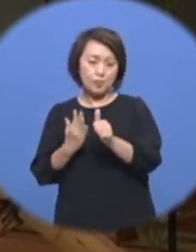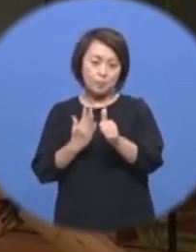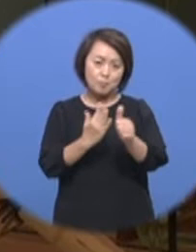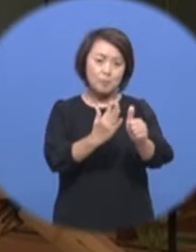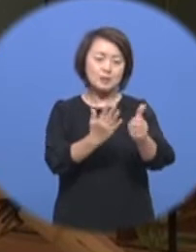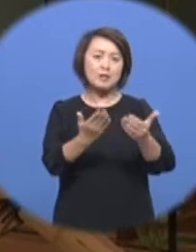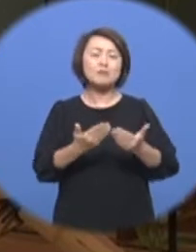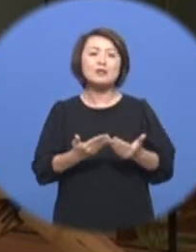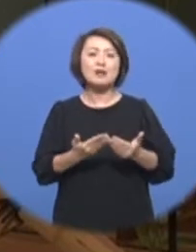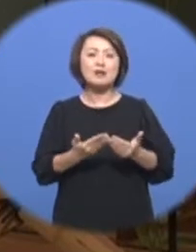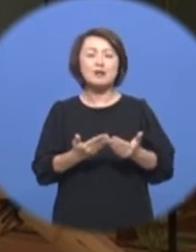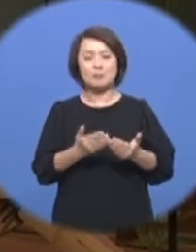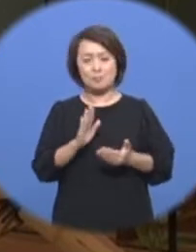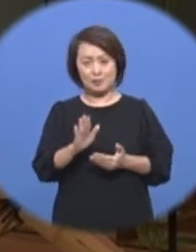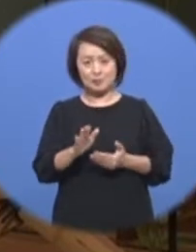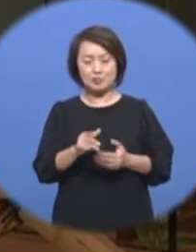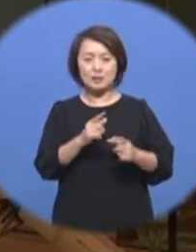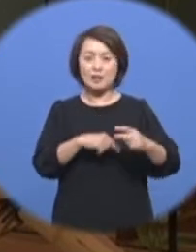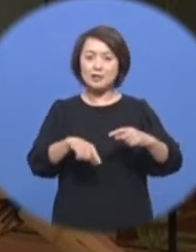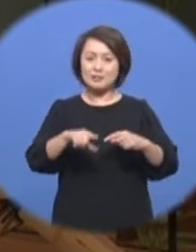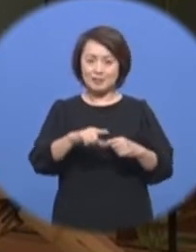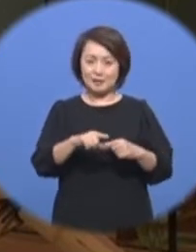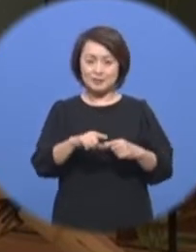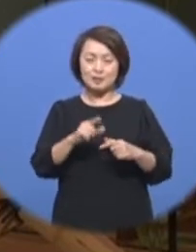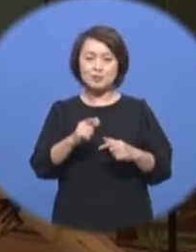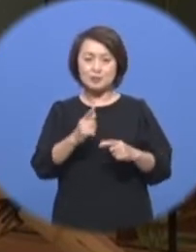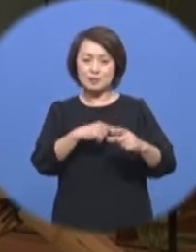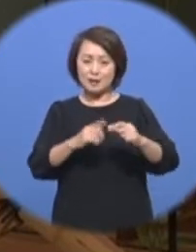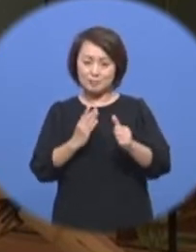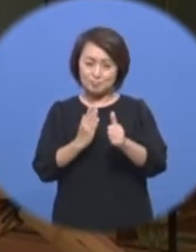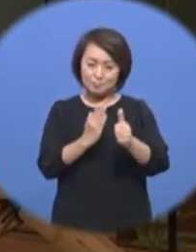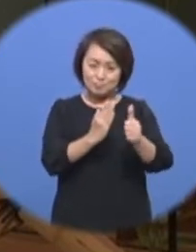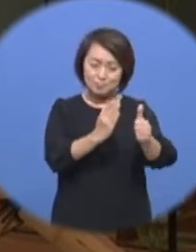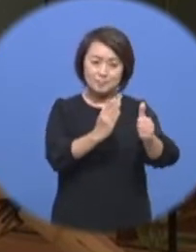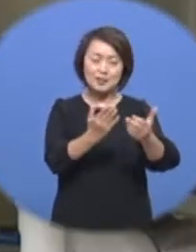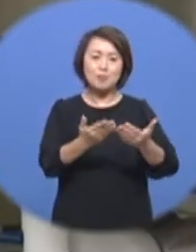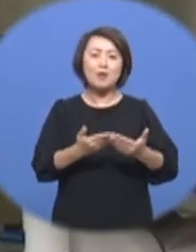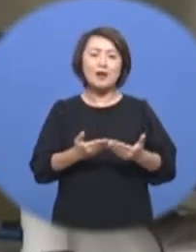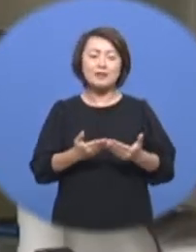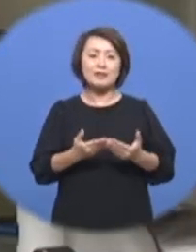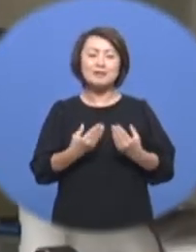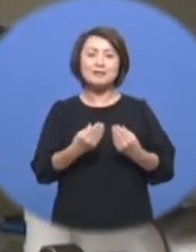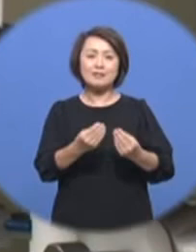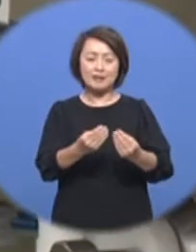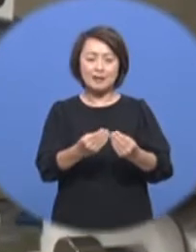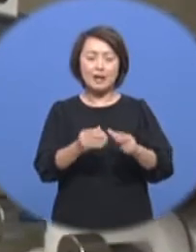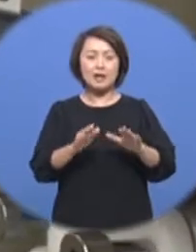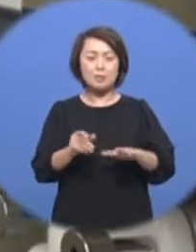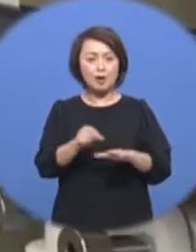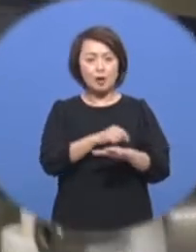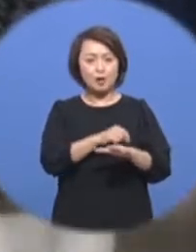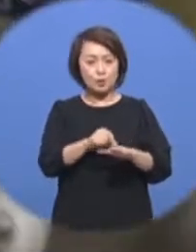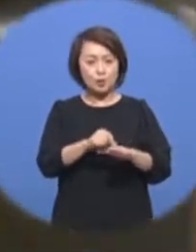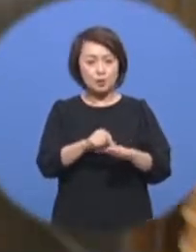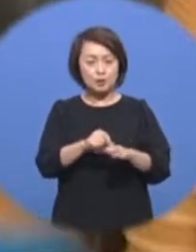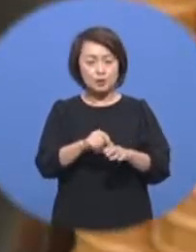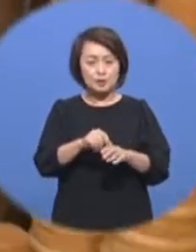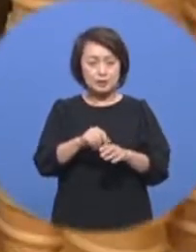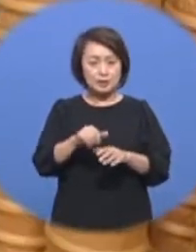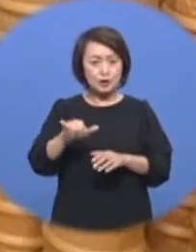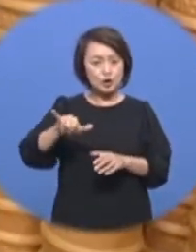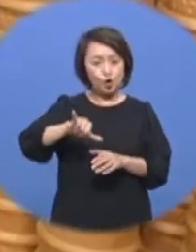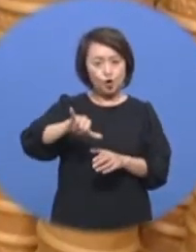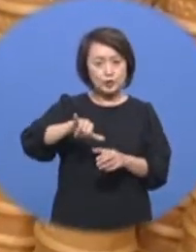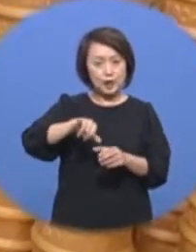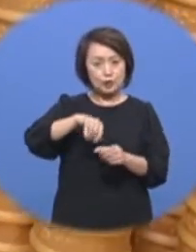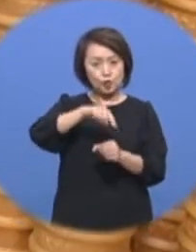るんで、より一層そういう方に力を入れていただいて、今特にグリーンソフト一生懸命作ってくれてるん